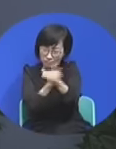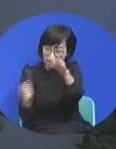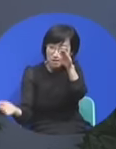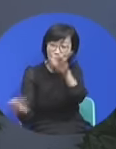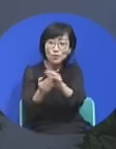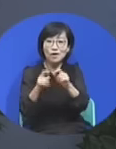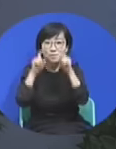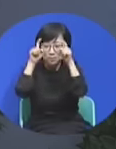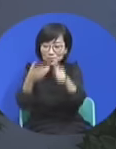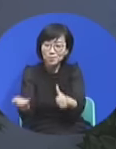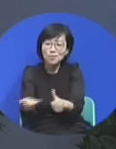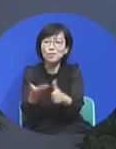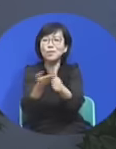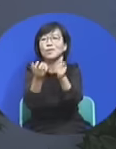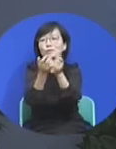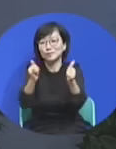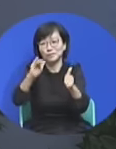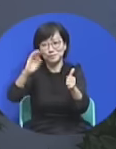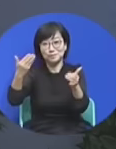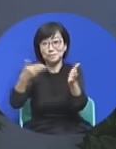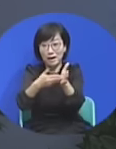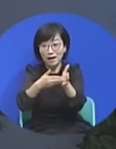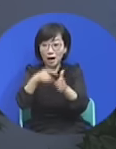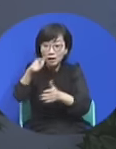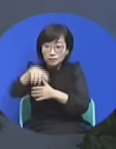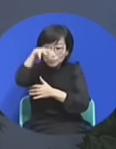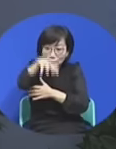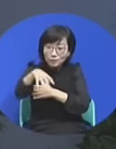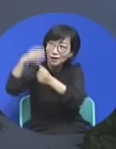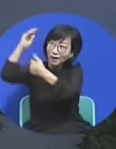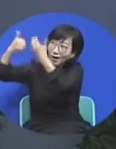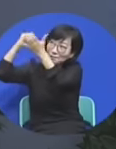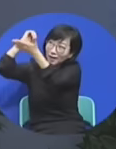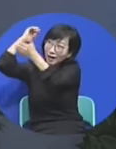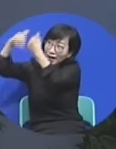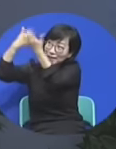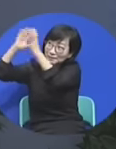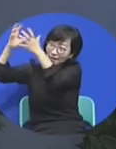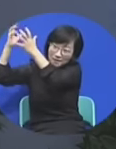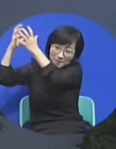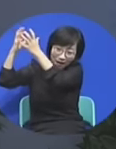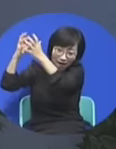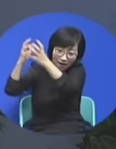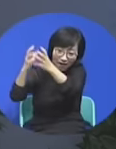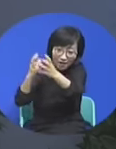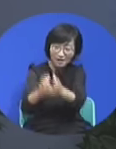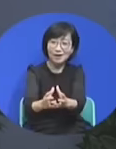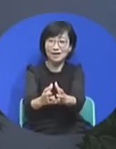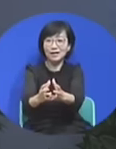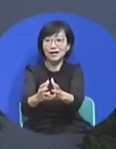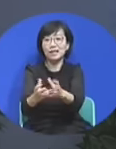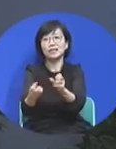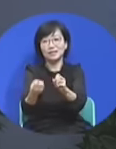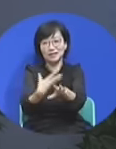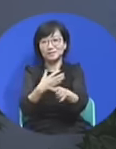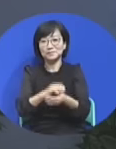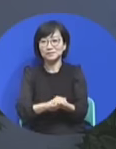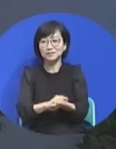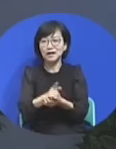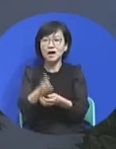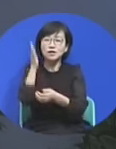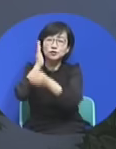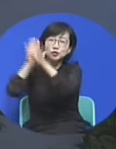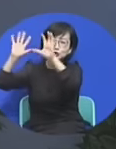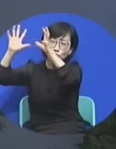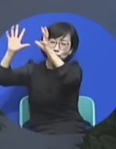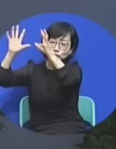all. 그런데 그 목장에 하나님의 나라 임했어요. But in those sheep pens, God's kingdom was established. 그렇죠. 그게 천국